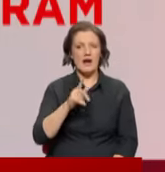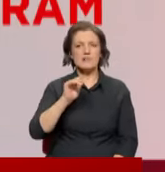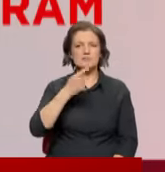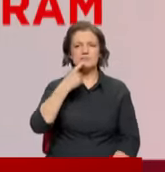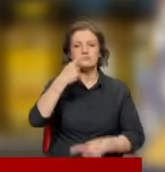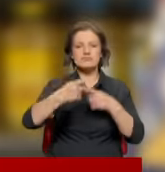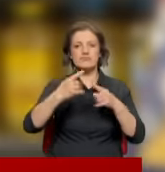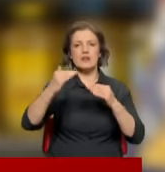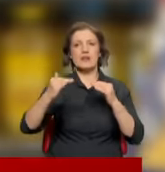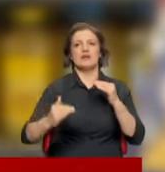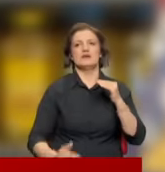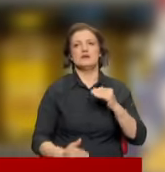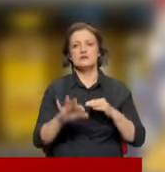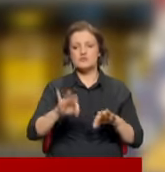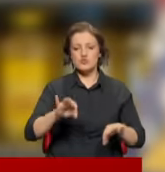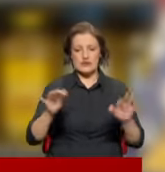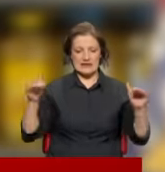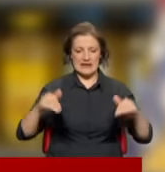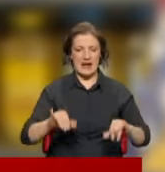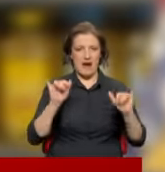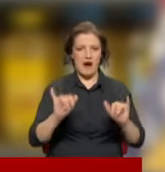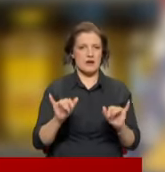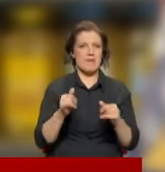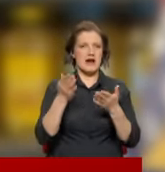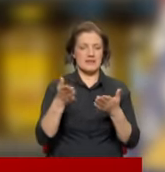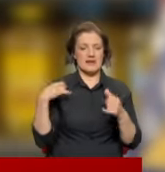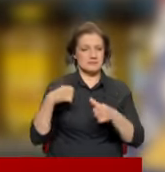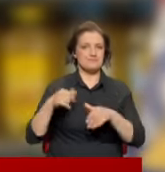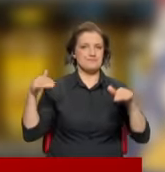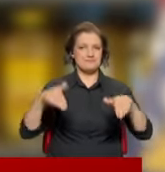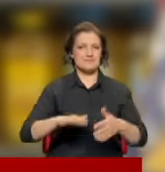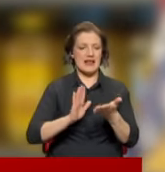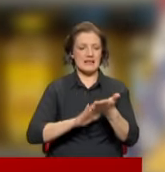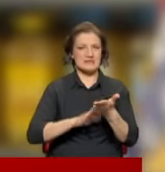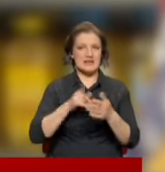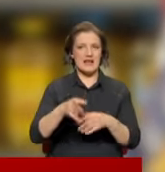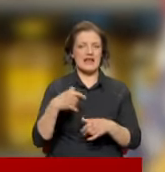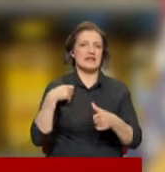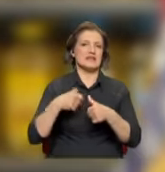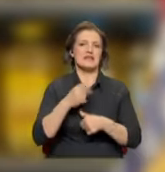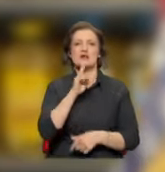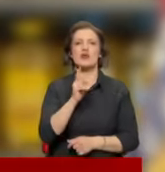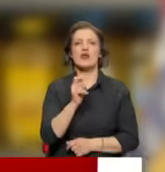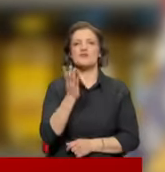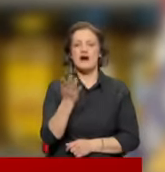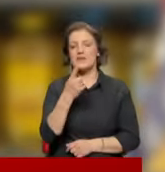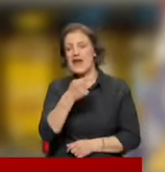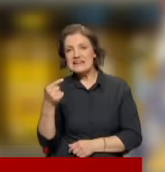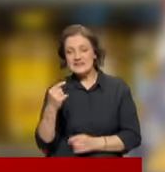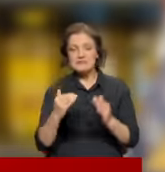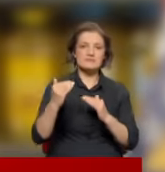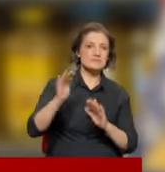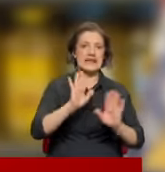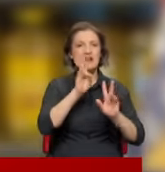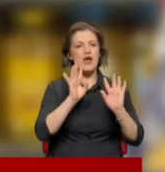geçen yıl düşüyor. Geçen sene bugün geldiğimiz aynı markete yine geldik. Elimizde yine 200 lira var. Ne bir eksik ne bir